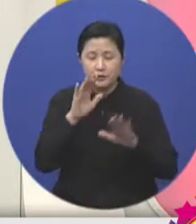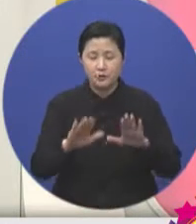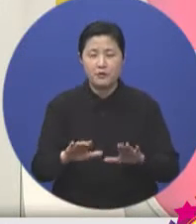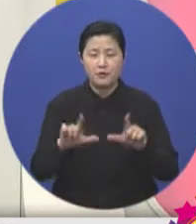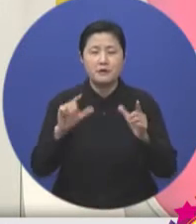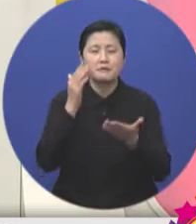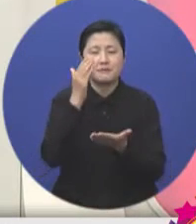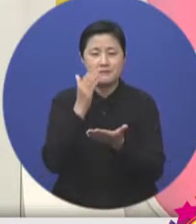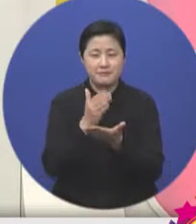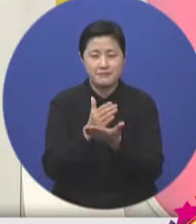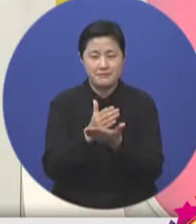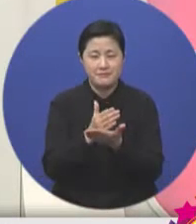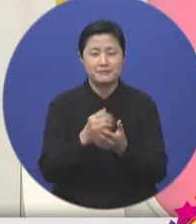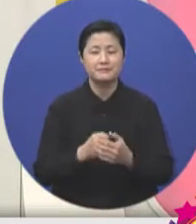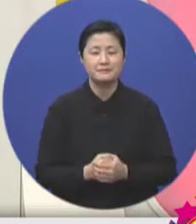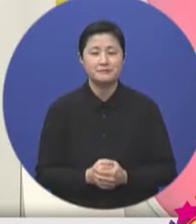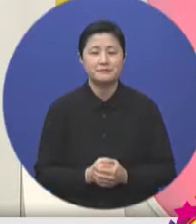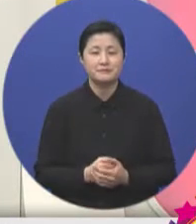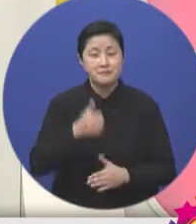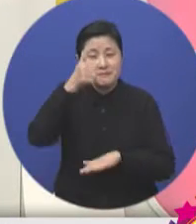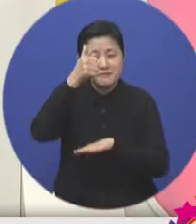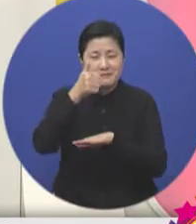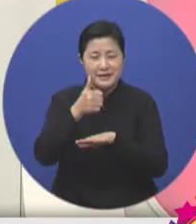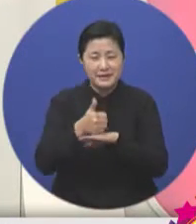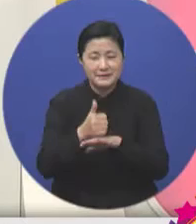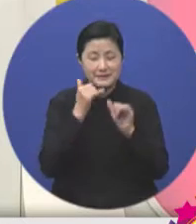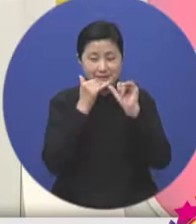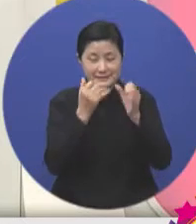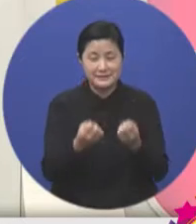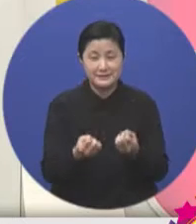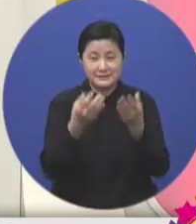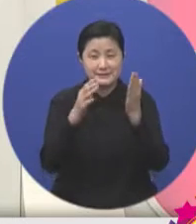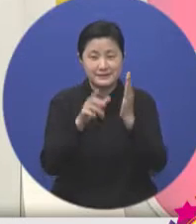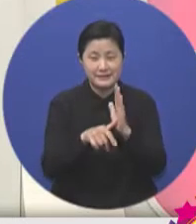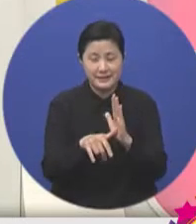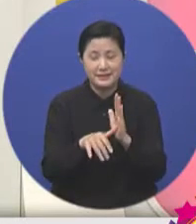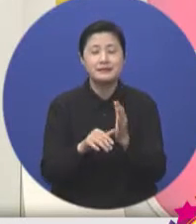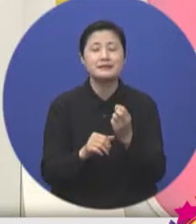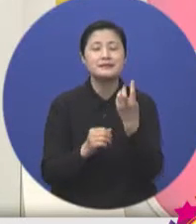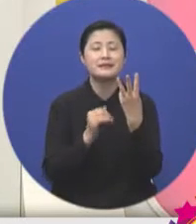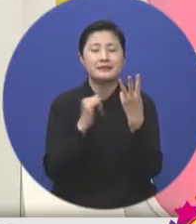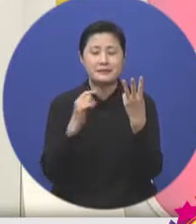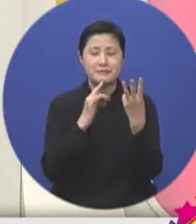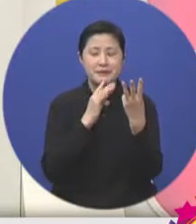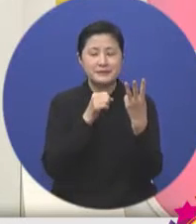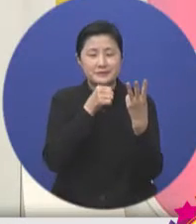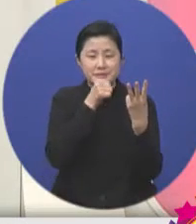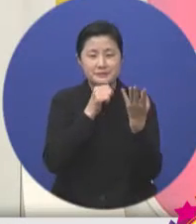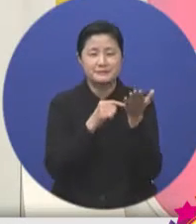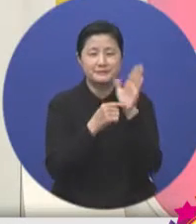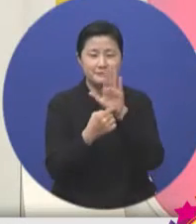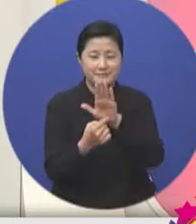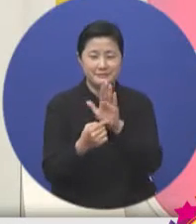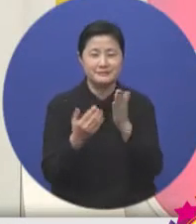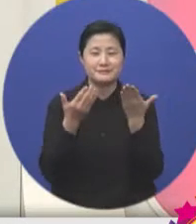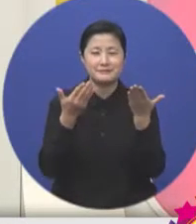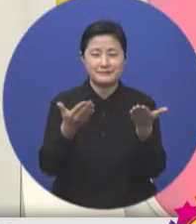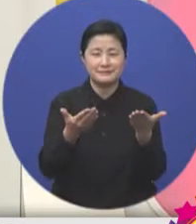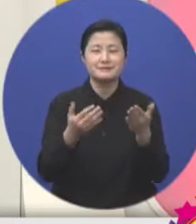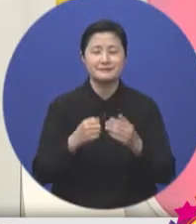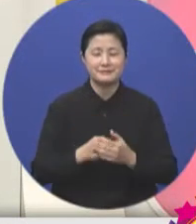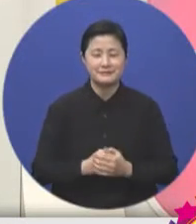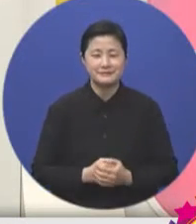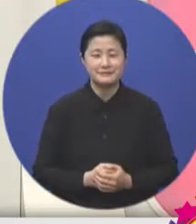이번에는 공개가 되지 않습니다. 마지막 시상식 때 딱 세 분만 점수를 공개하는 것으로